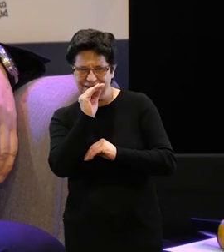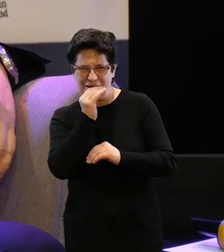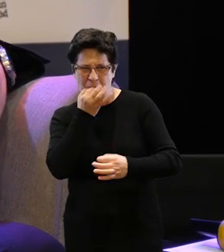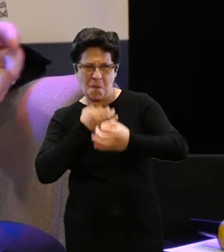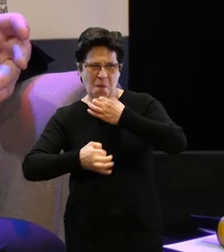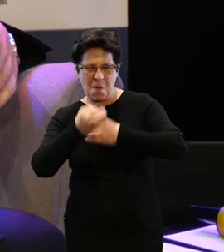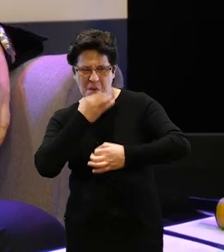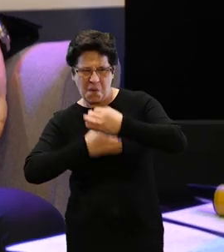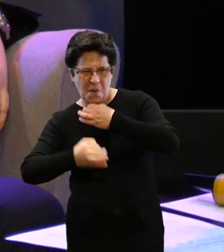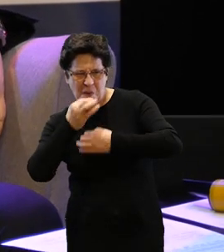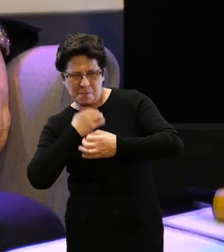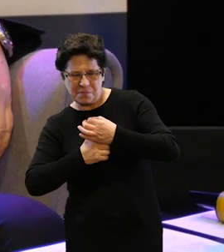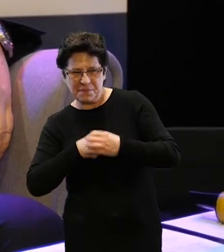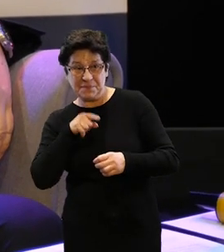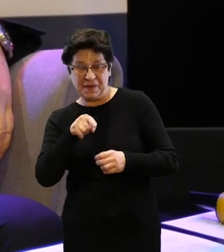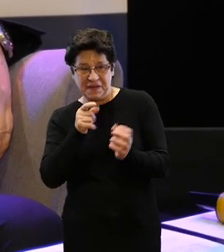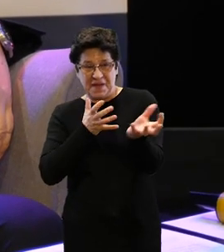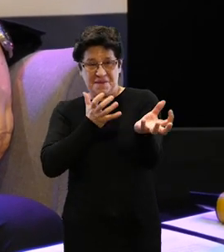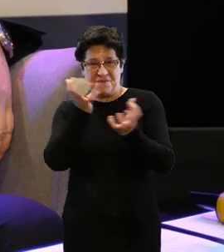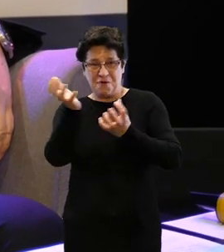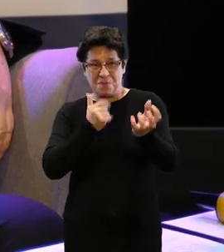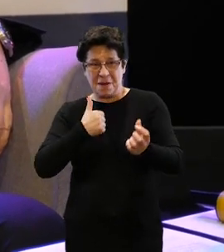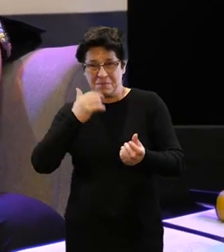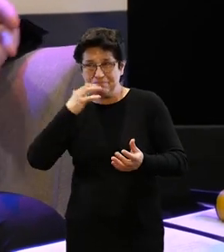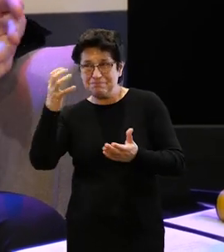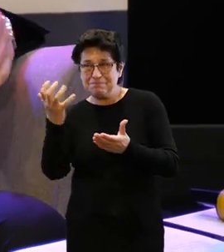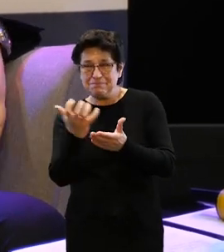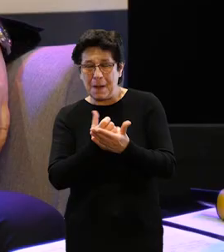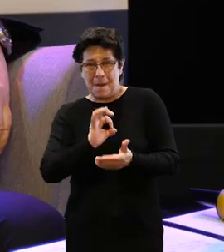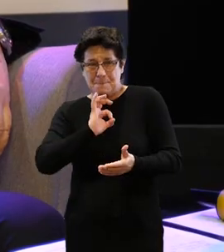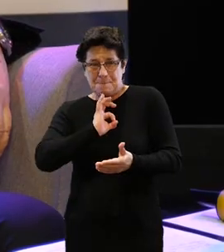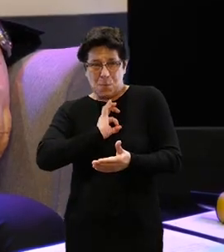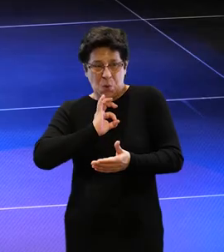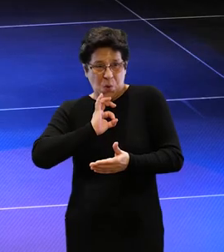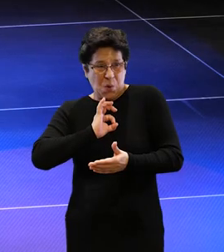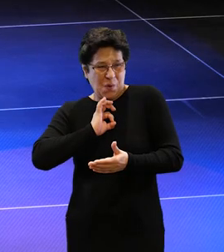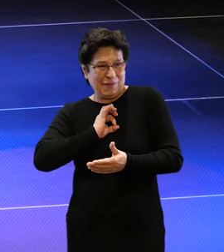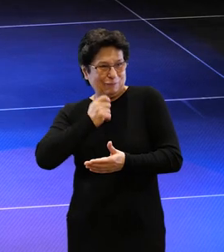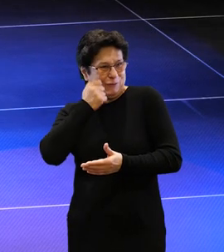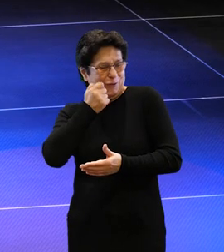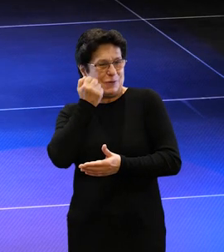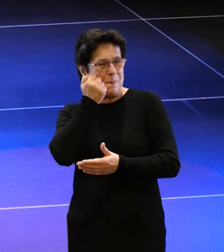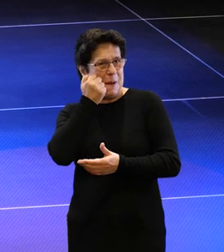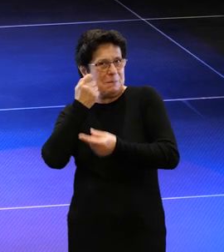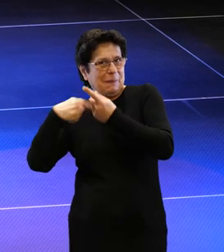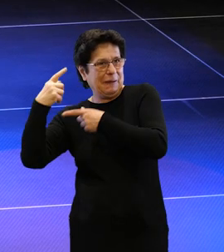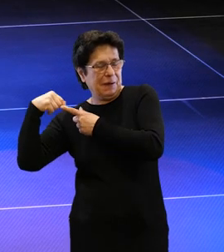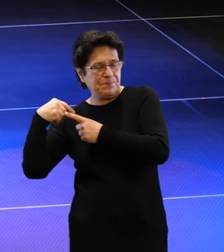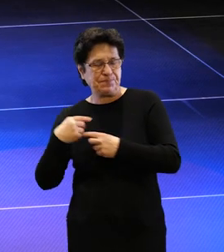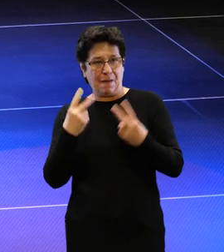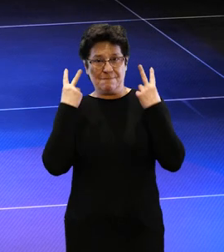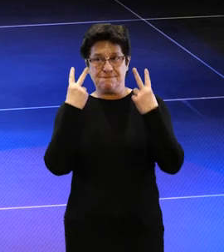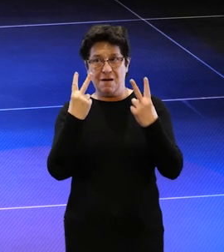dziadek z tych informacji które uzyskałem od moich przodków to takim najważniejszym